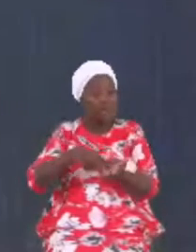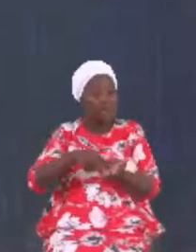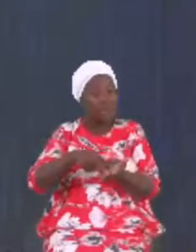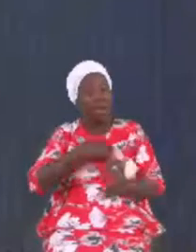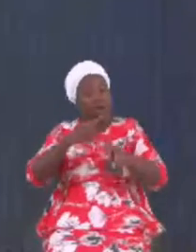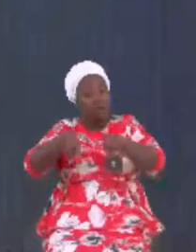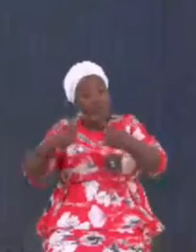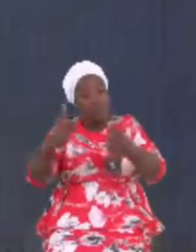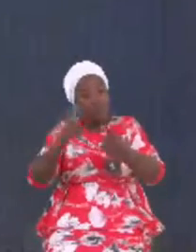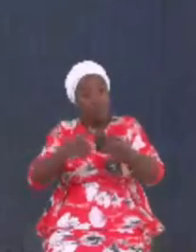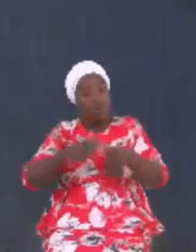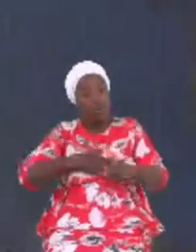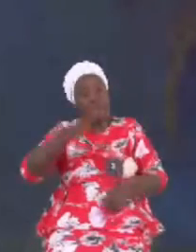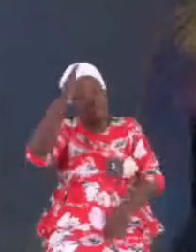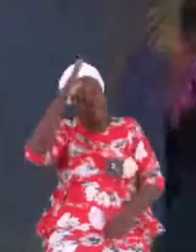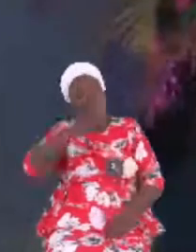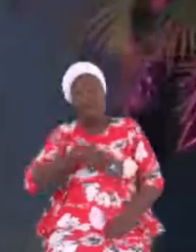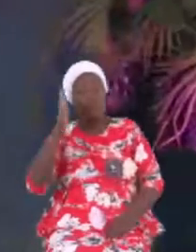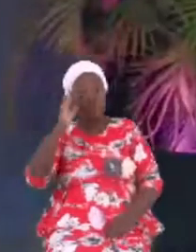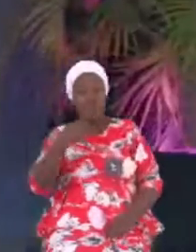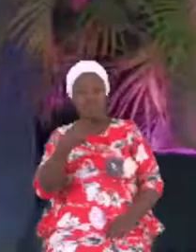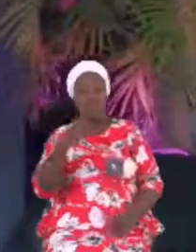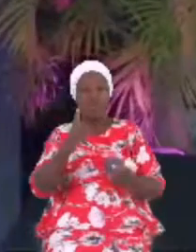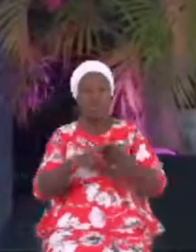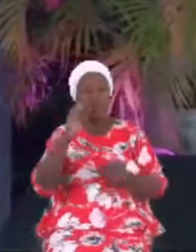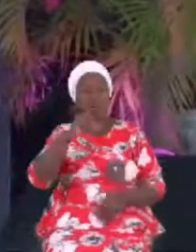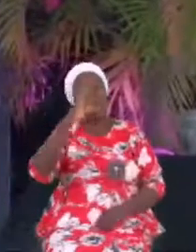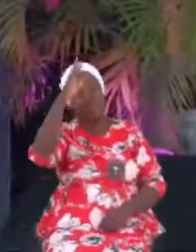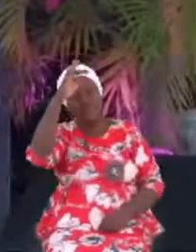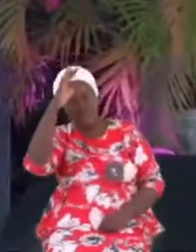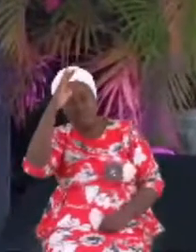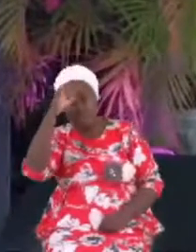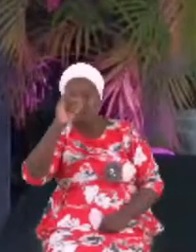Père. Et je lui dirai, mon Père,